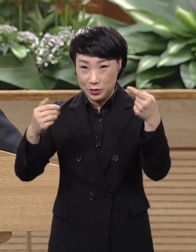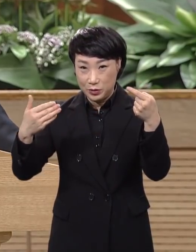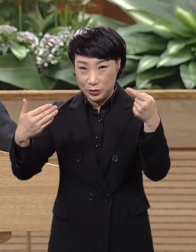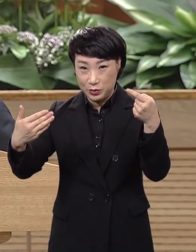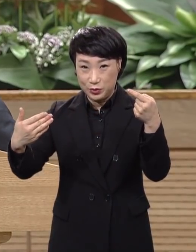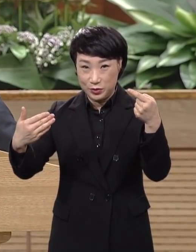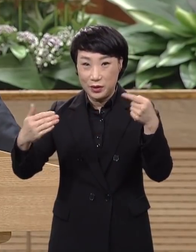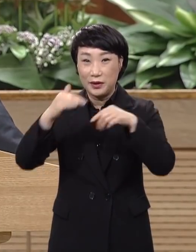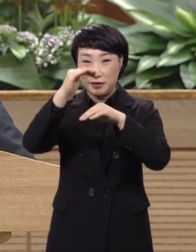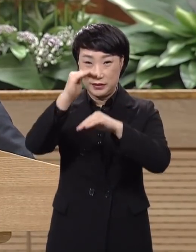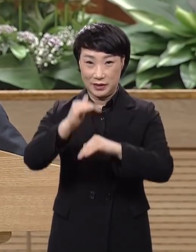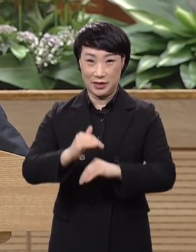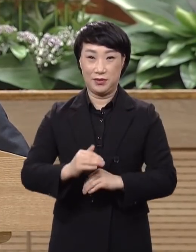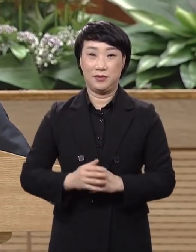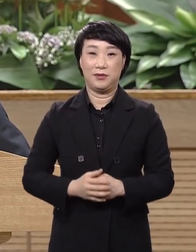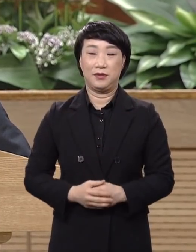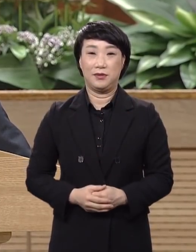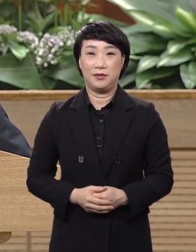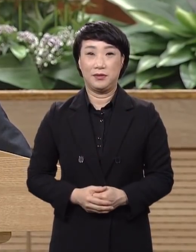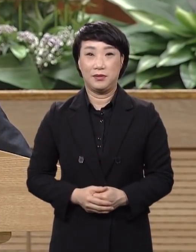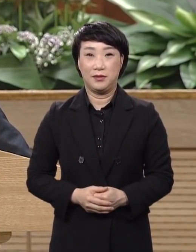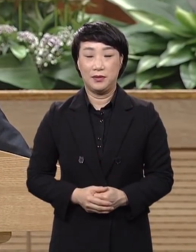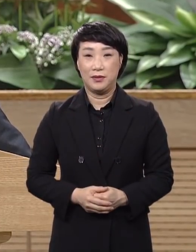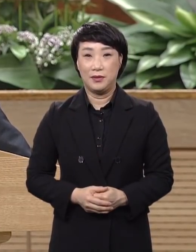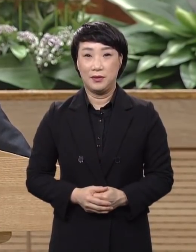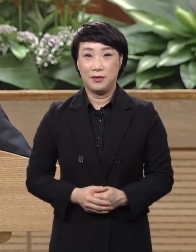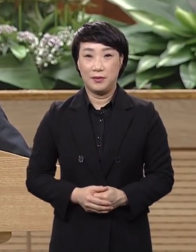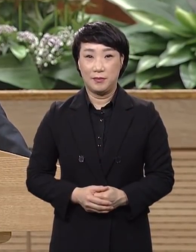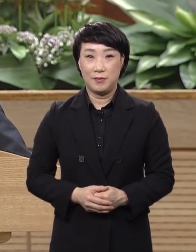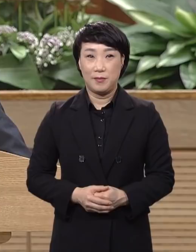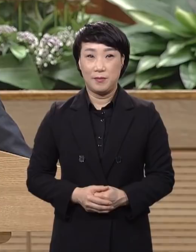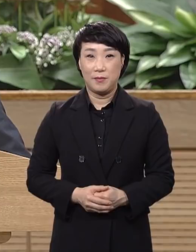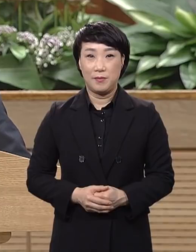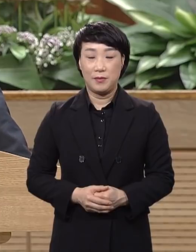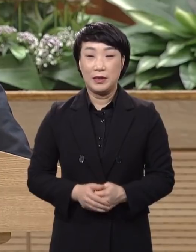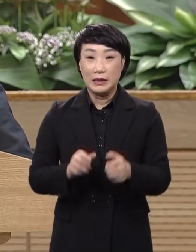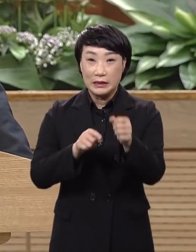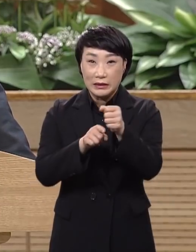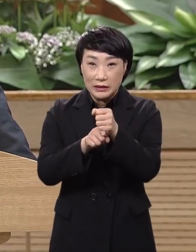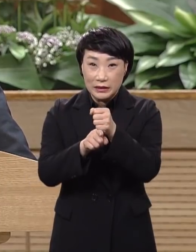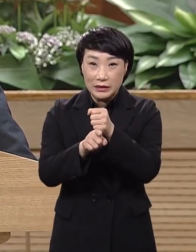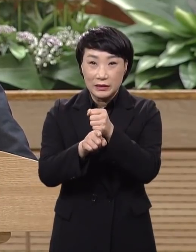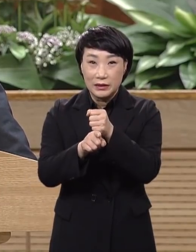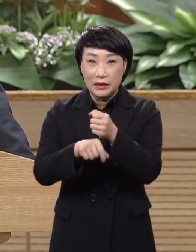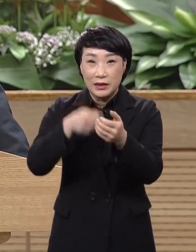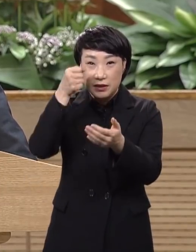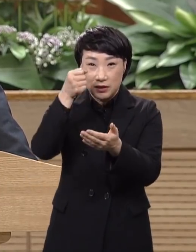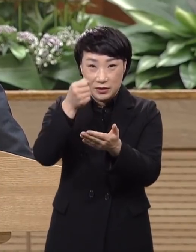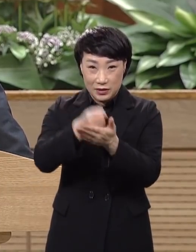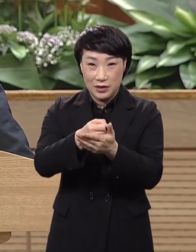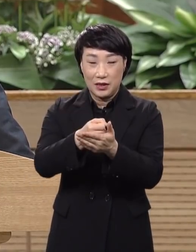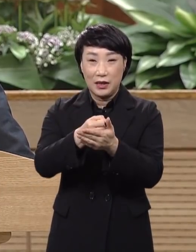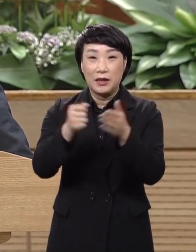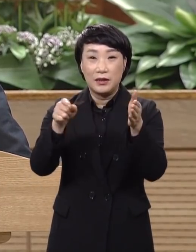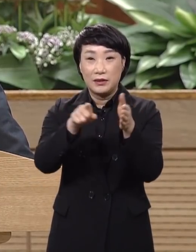8절에서 9절의 본문의 말씀을 중심으로 뜻을 정한